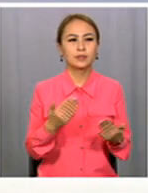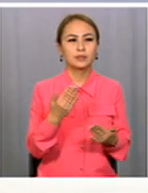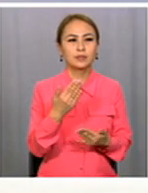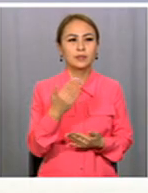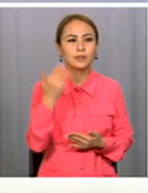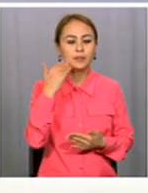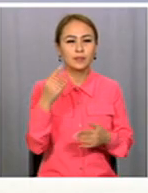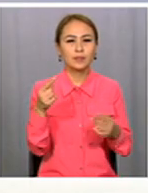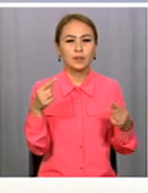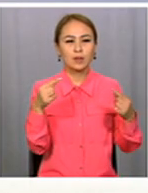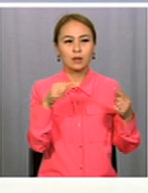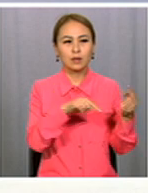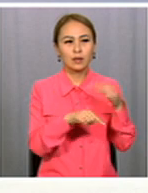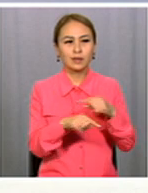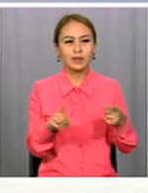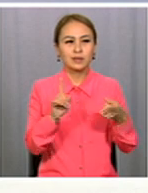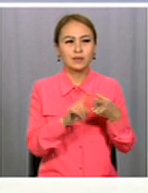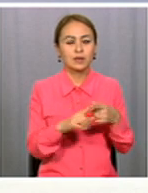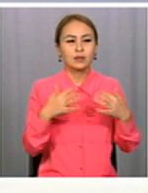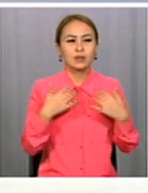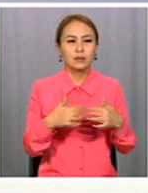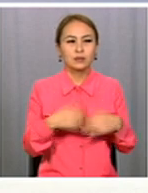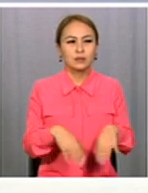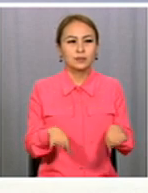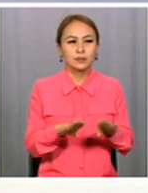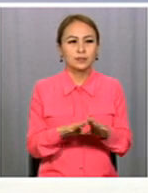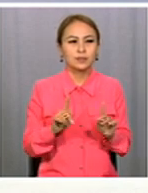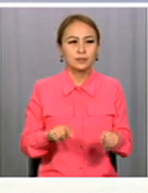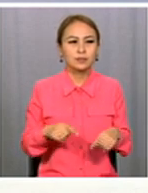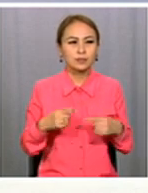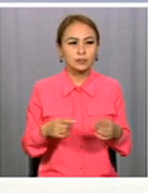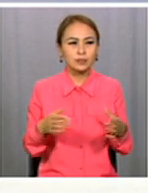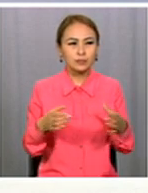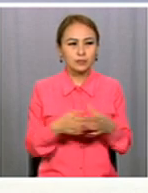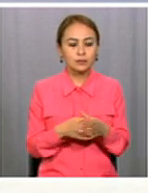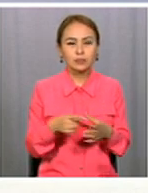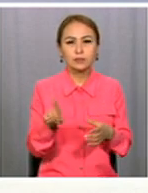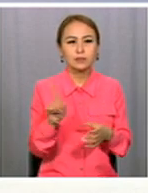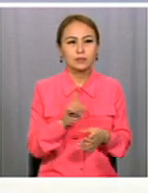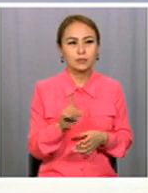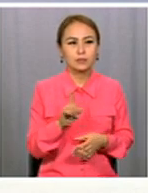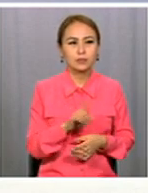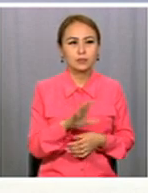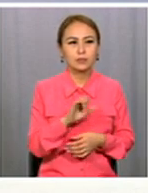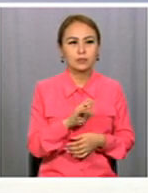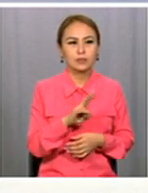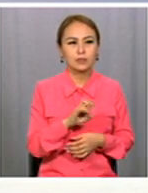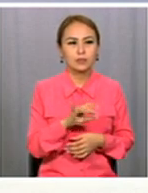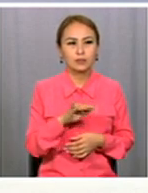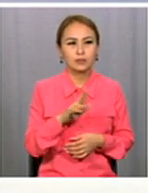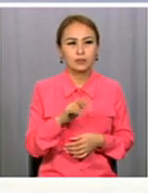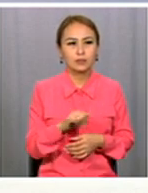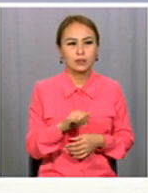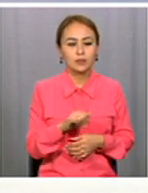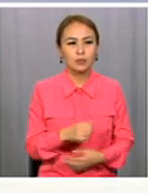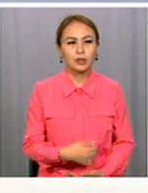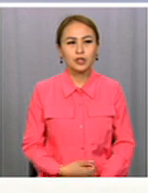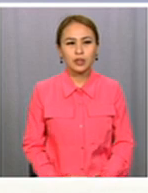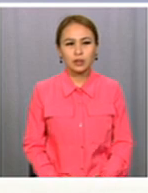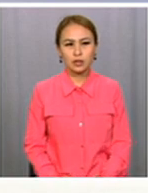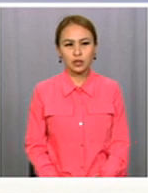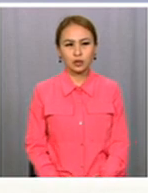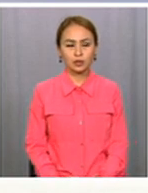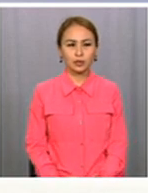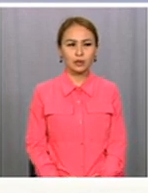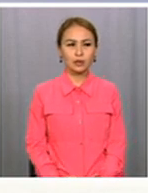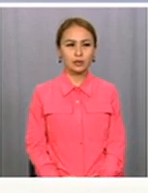арасындағы тәуелділіктің аналитикалық тәсілмен беру дегеніміз не? Шамалар арасында тәуелділікті формуламен беру